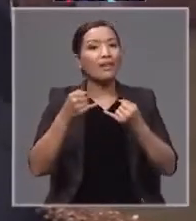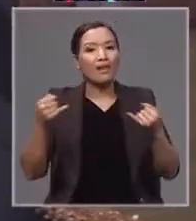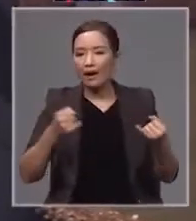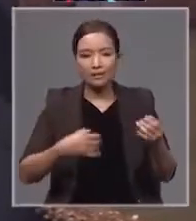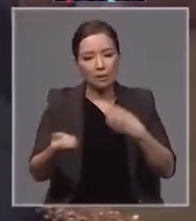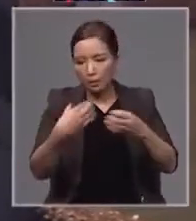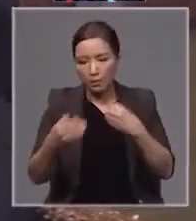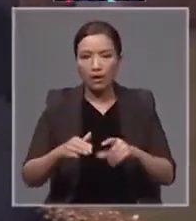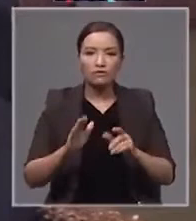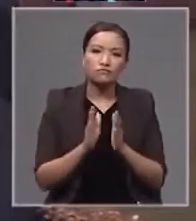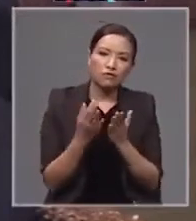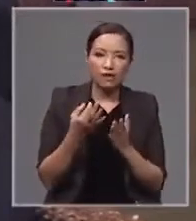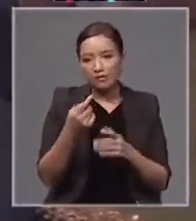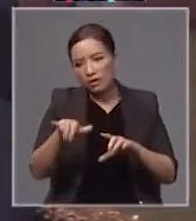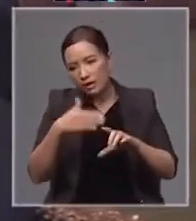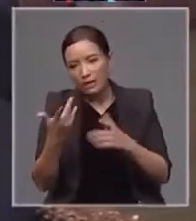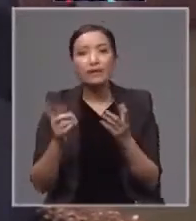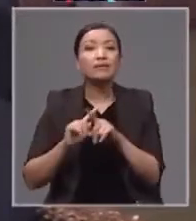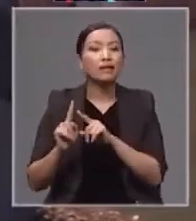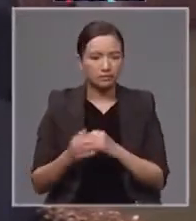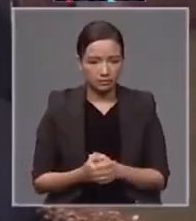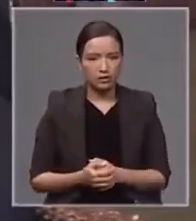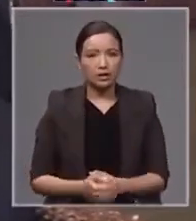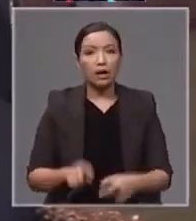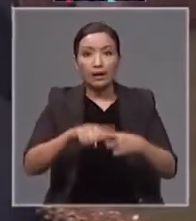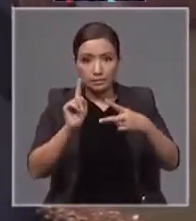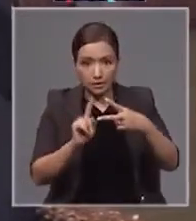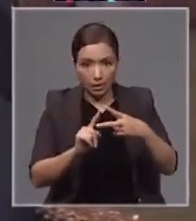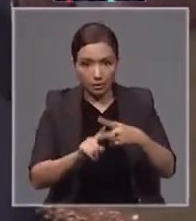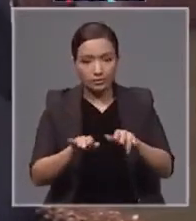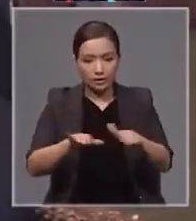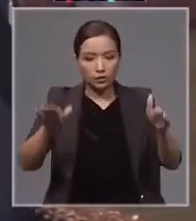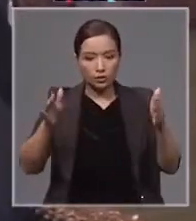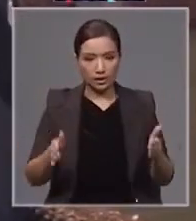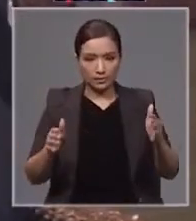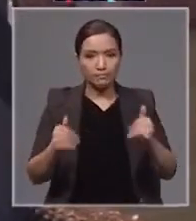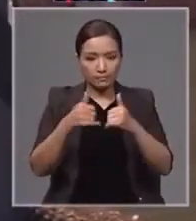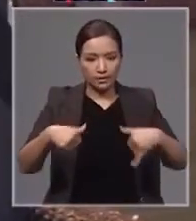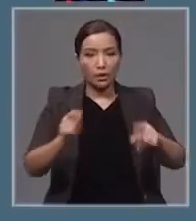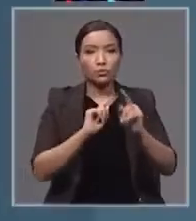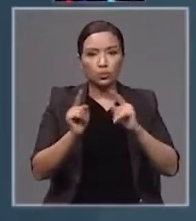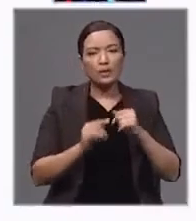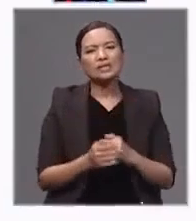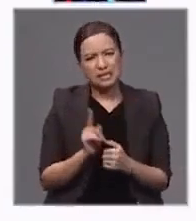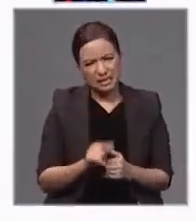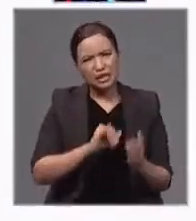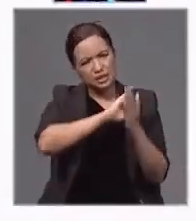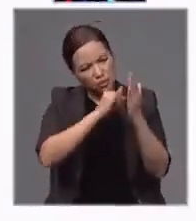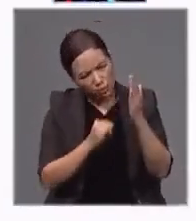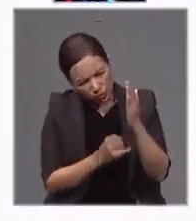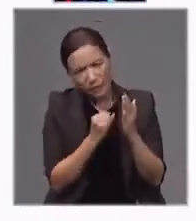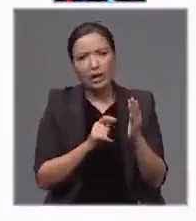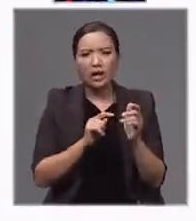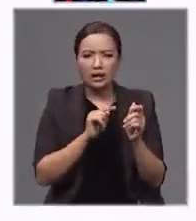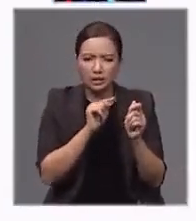ดจะมุมไหนก็ได้อันที่2เนี่ยคือเวทีที่พูดคุยกันเนี่ยเราก็ไม่สามารถจัดไปได้ทุกจังหวัดทุกตำบลอำเภอหรอกนะฮะเราก็